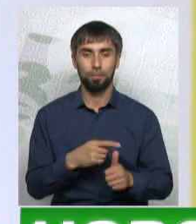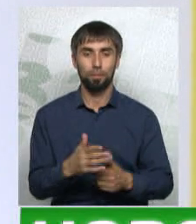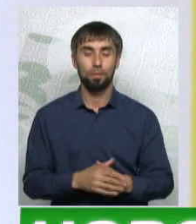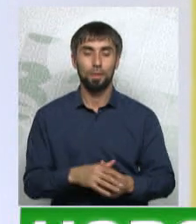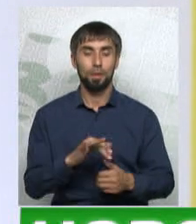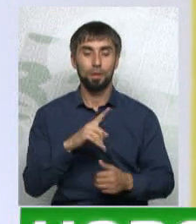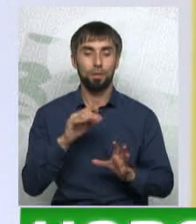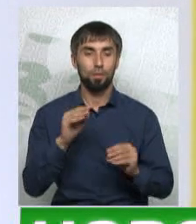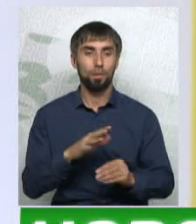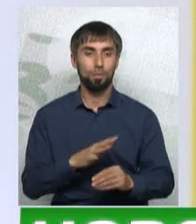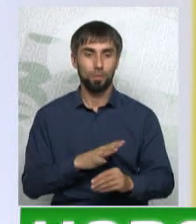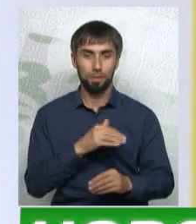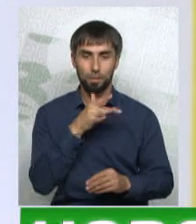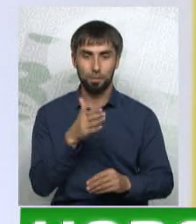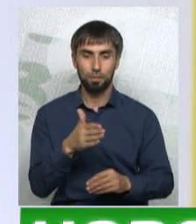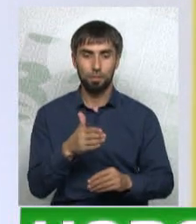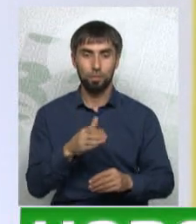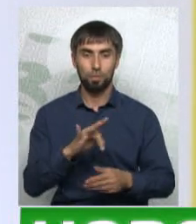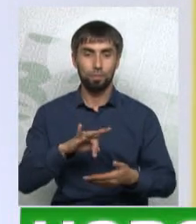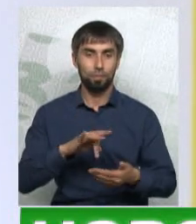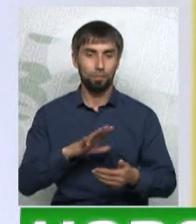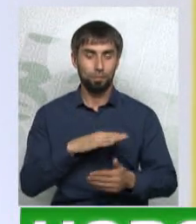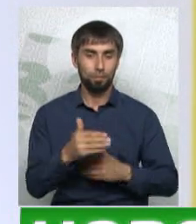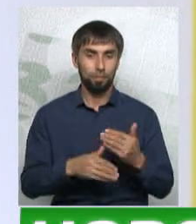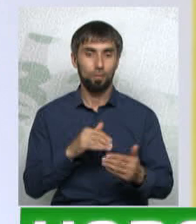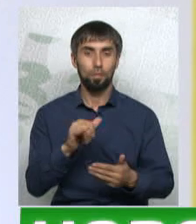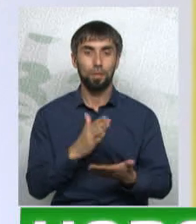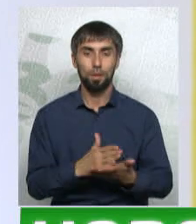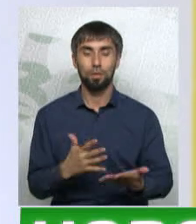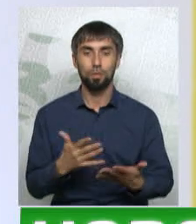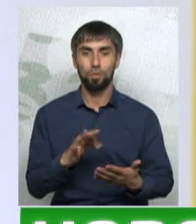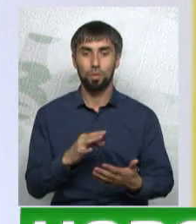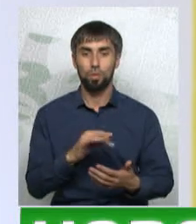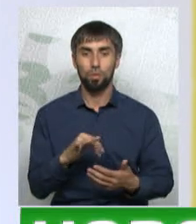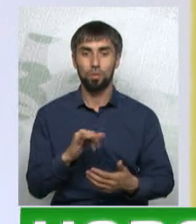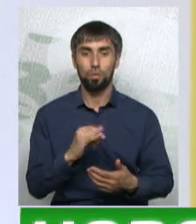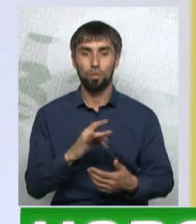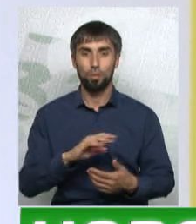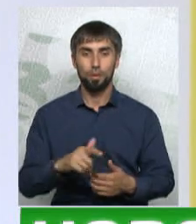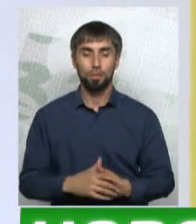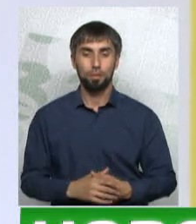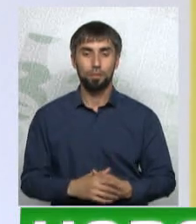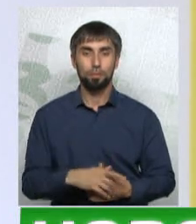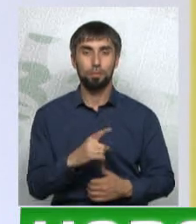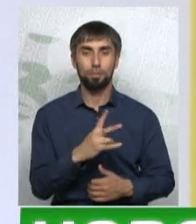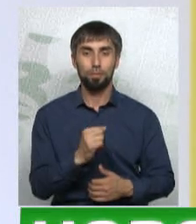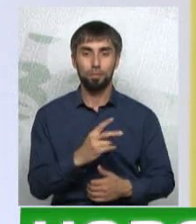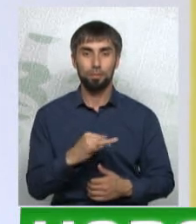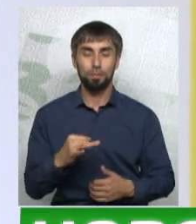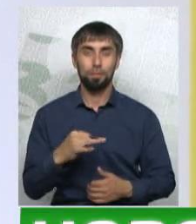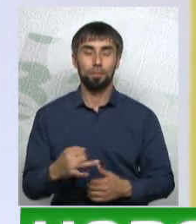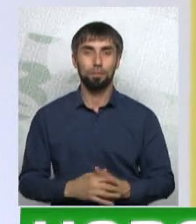прошли отборочные туры, это значит, что вы уже имеете какой-то определенный уровень знаний